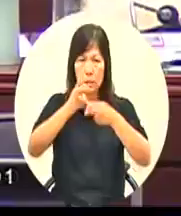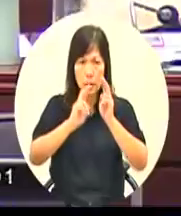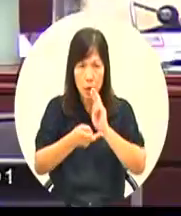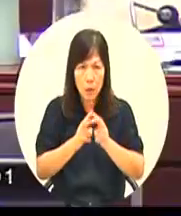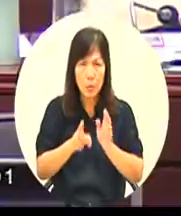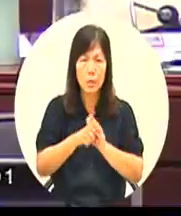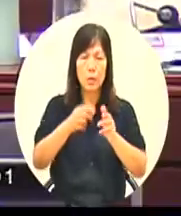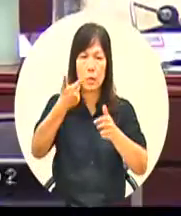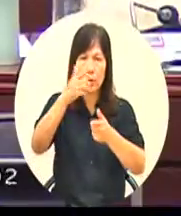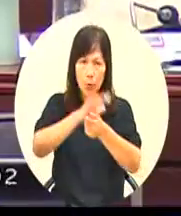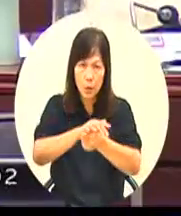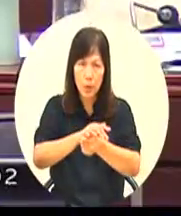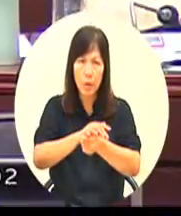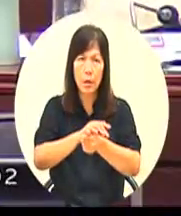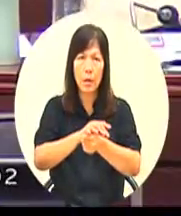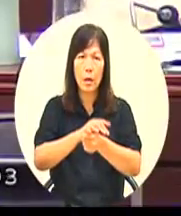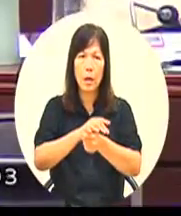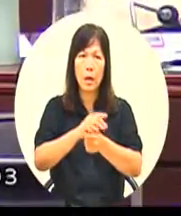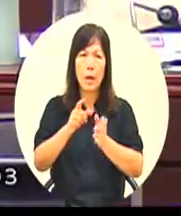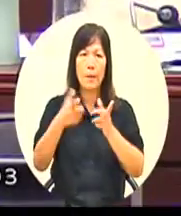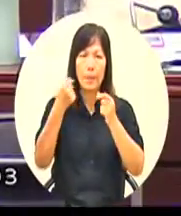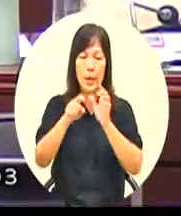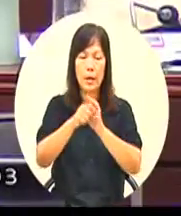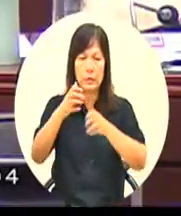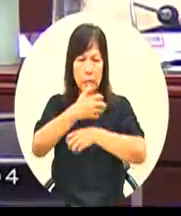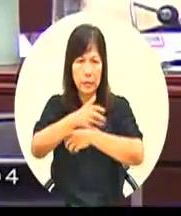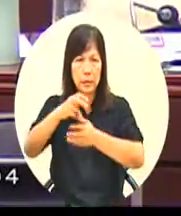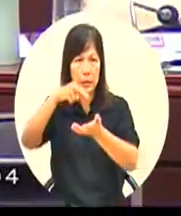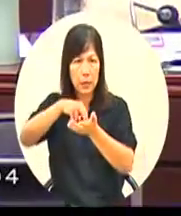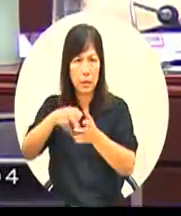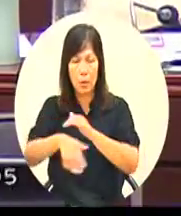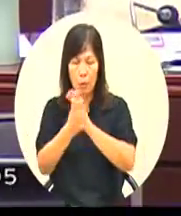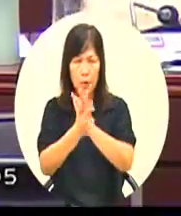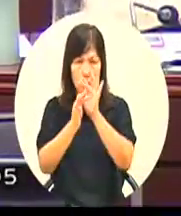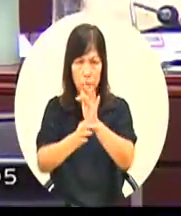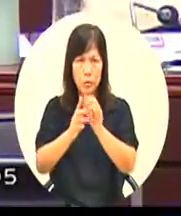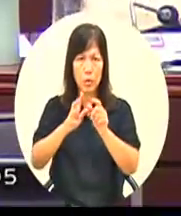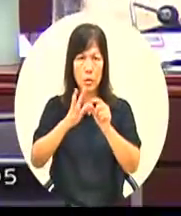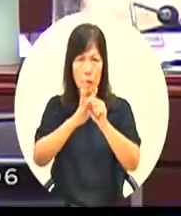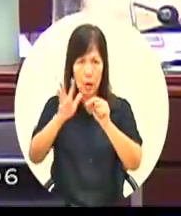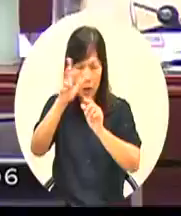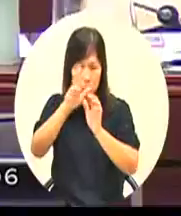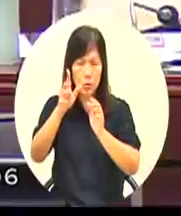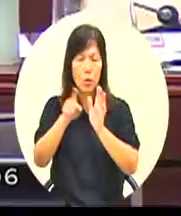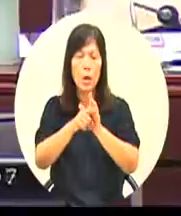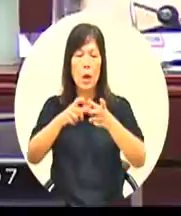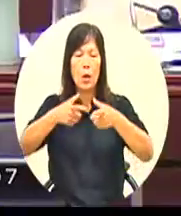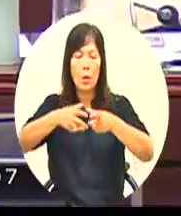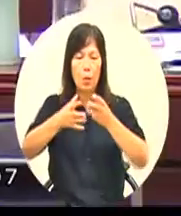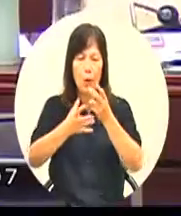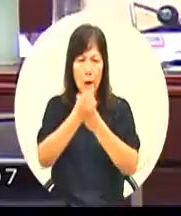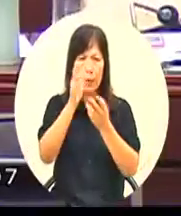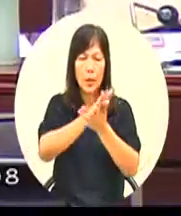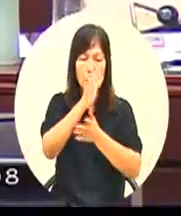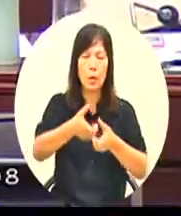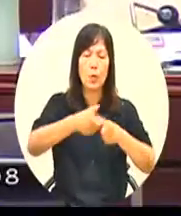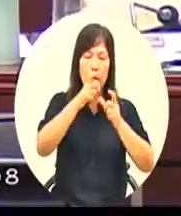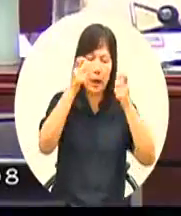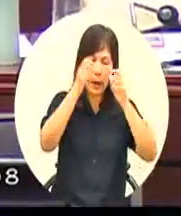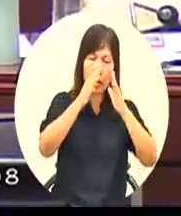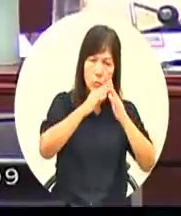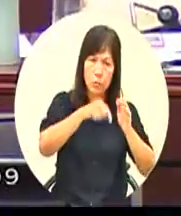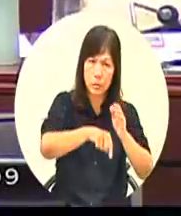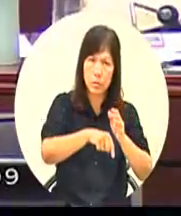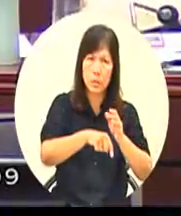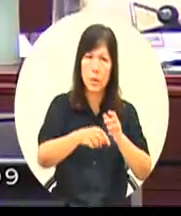六龟高中，因为它原来就是县立的完全中学，所以它已经合并后就回到高雄市。那至于国教署跟